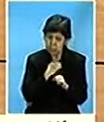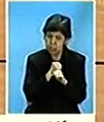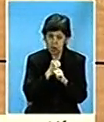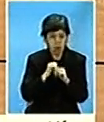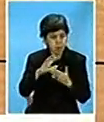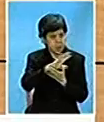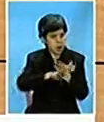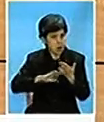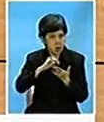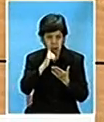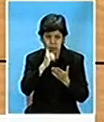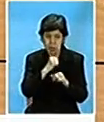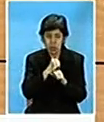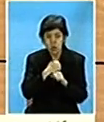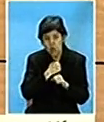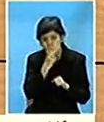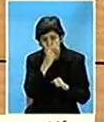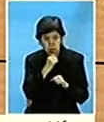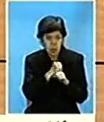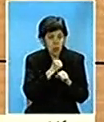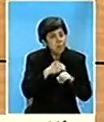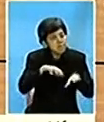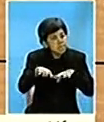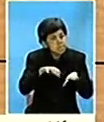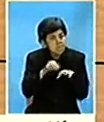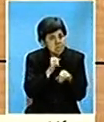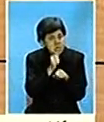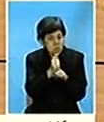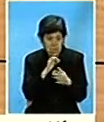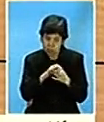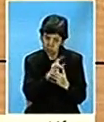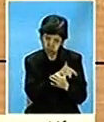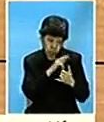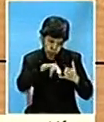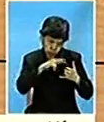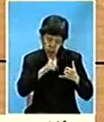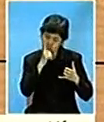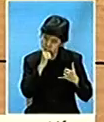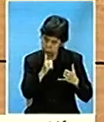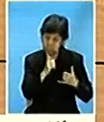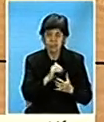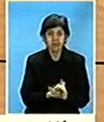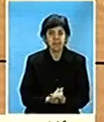ประเทศให้ดูมีศักยภาพในเรื่องรักษาพยาบาลดียิ่งขึ้นนะครับ